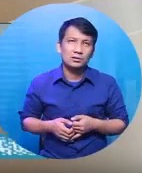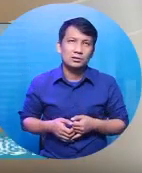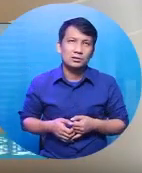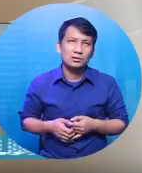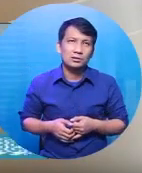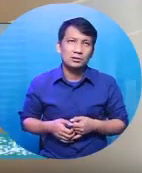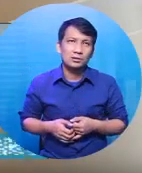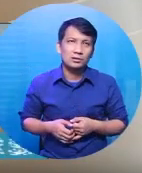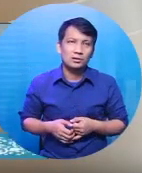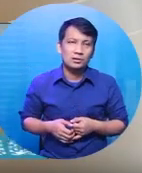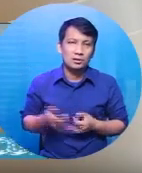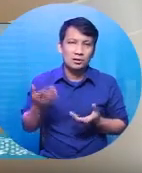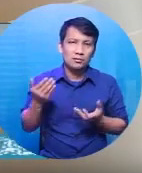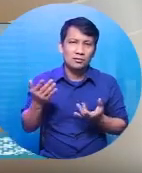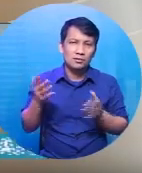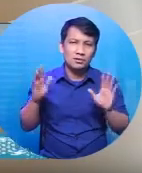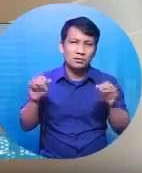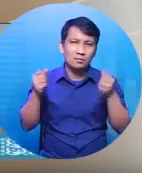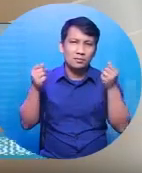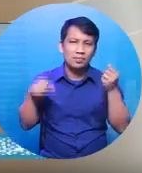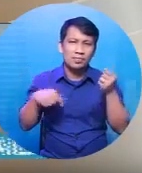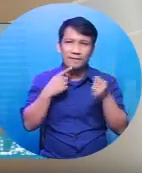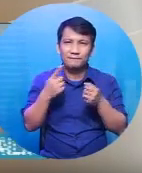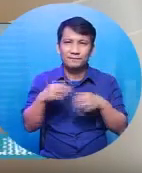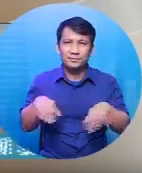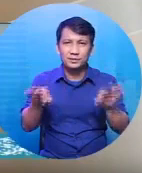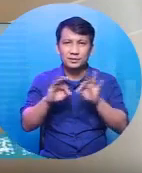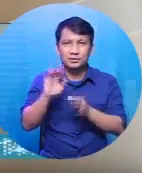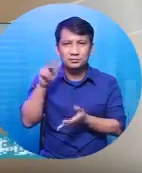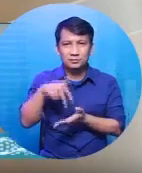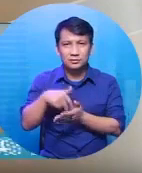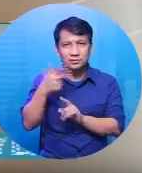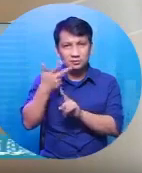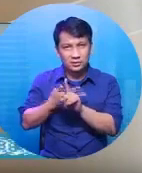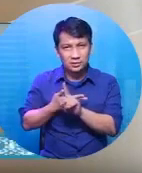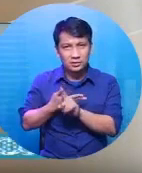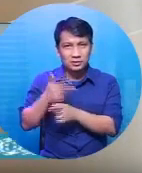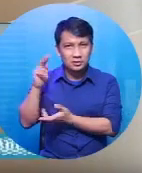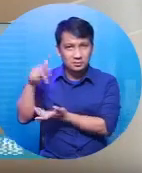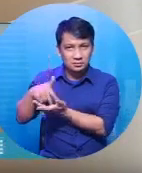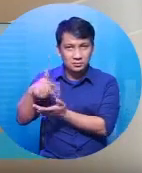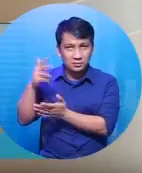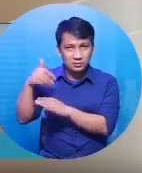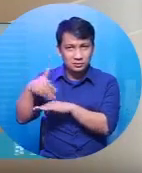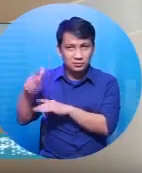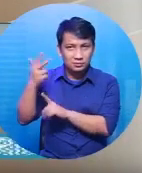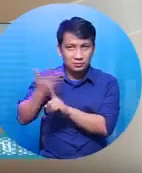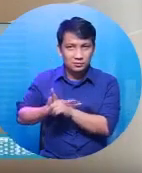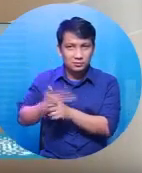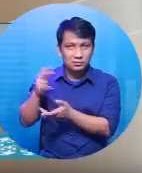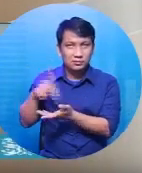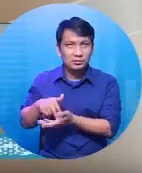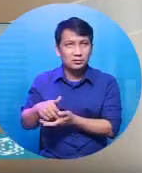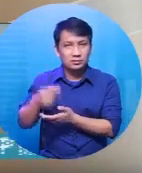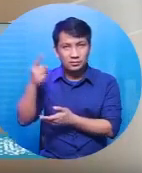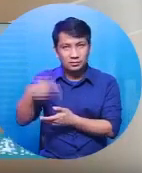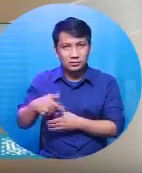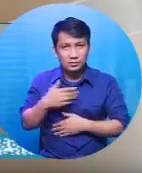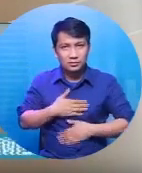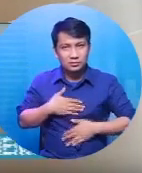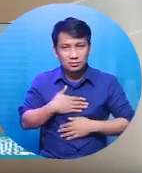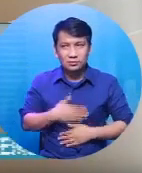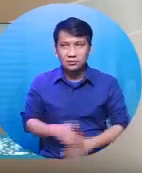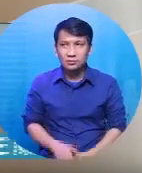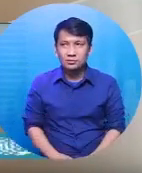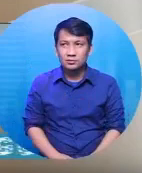Nay. So, Nay, sandali lang, Nay. So, ang kailangan mo talaga, Nay, 3,000 a month. Opo, sir. Tapos, happy ka na. Kaya na po ako